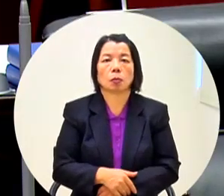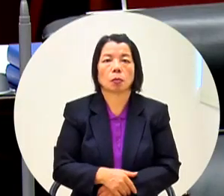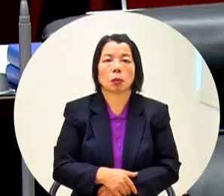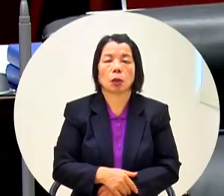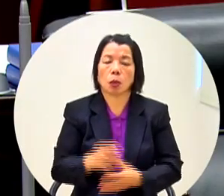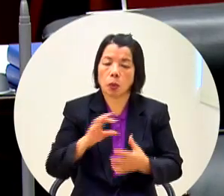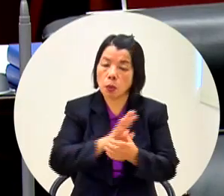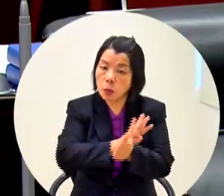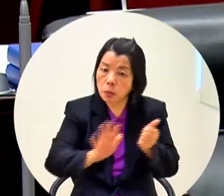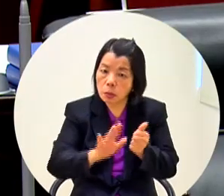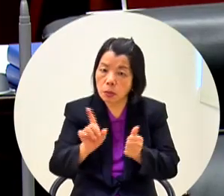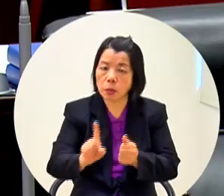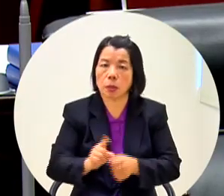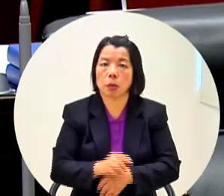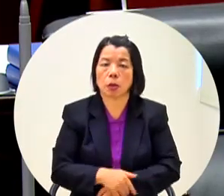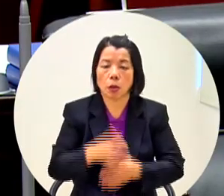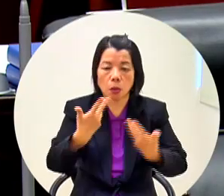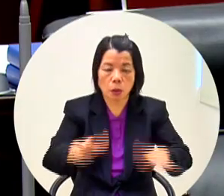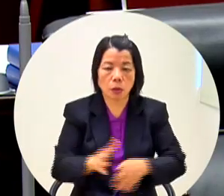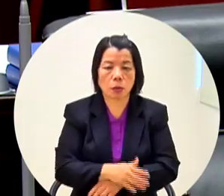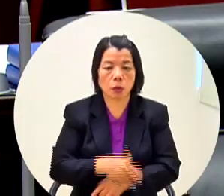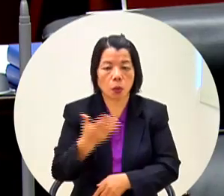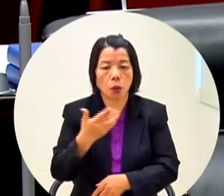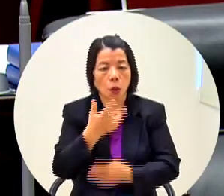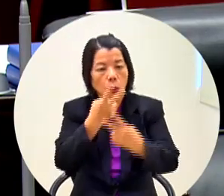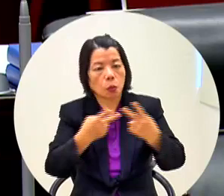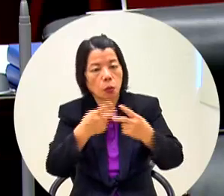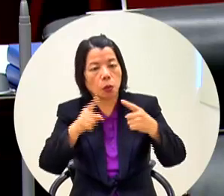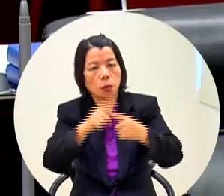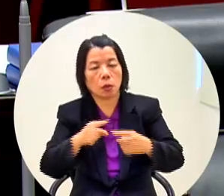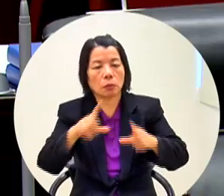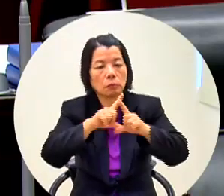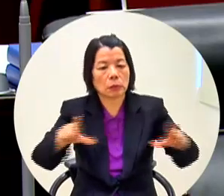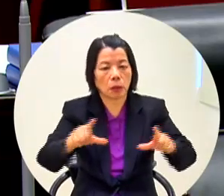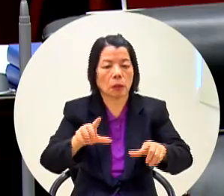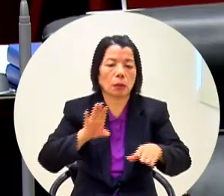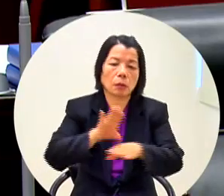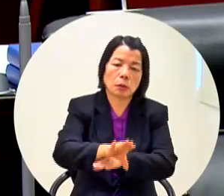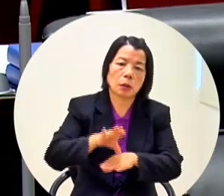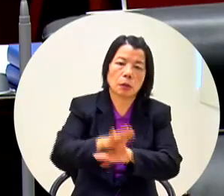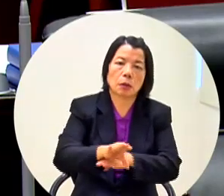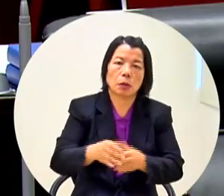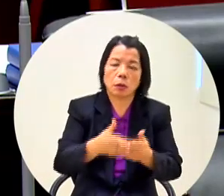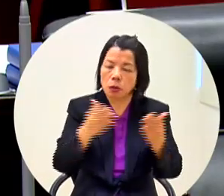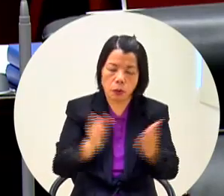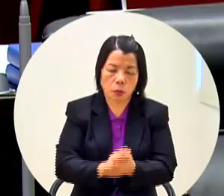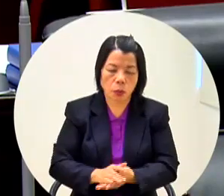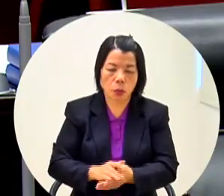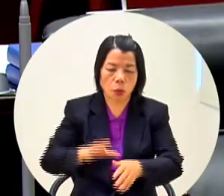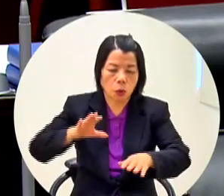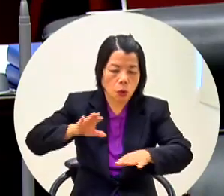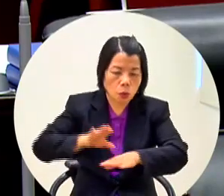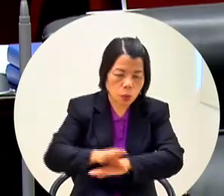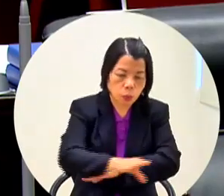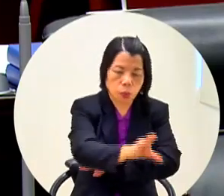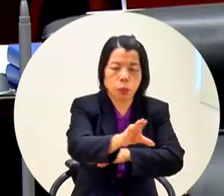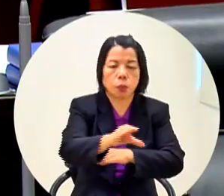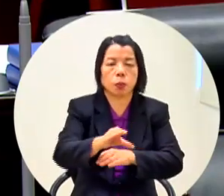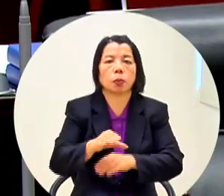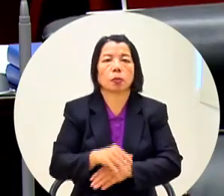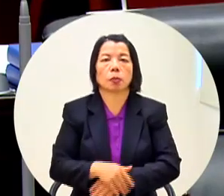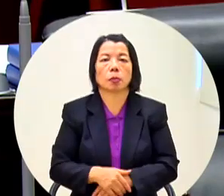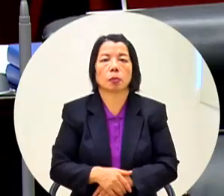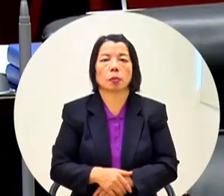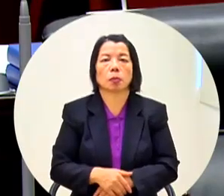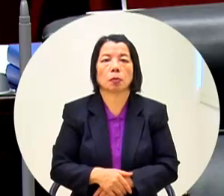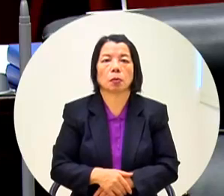会造成很多的一些游客哈，大型、小型车辆直接长驱直入到不知名的地方去，那